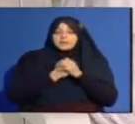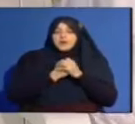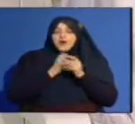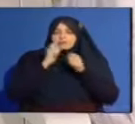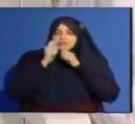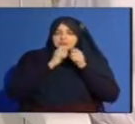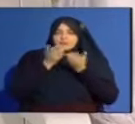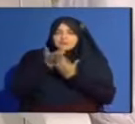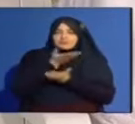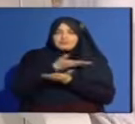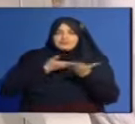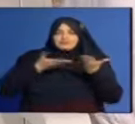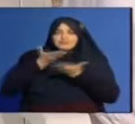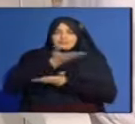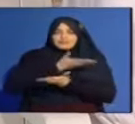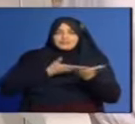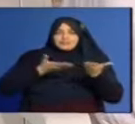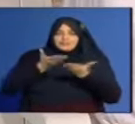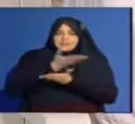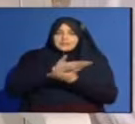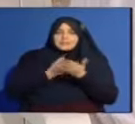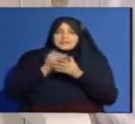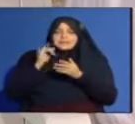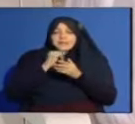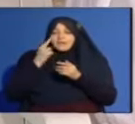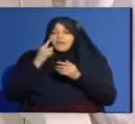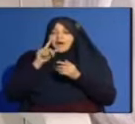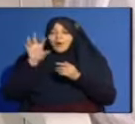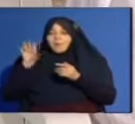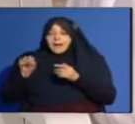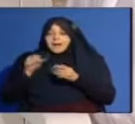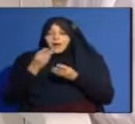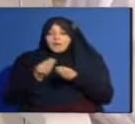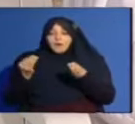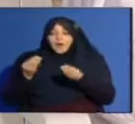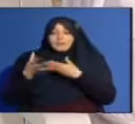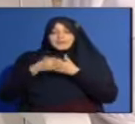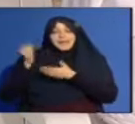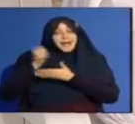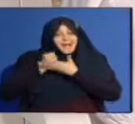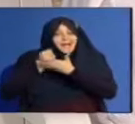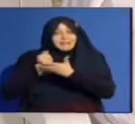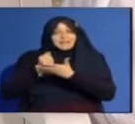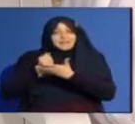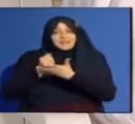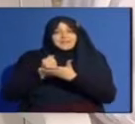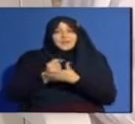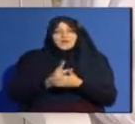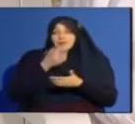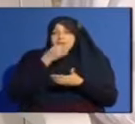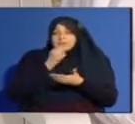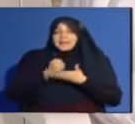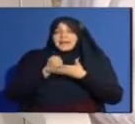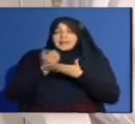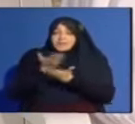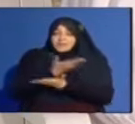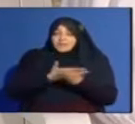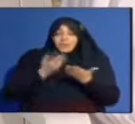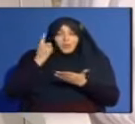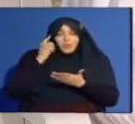وتتشاوروا وتتعاونوا، اللي شفتوه يعني ولاده فلتوا من يده عاونوه. ربي قال وتعاونوا على البر